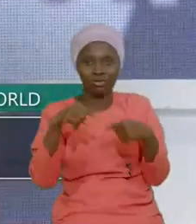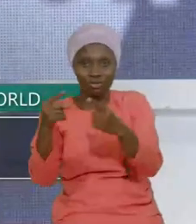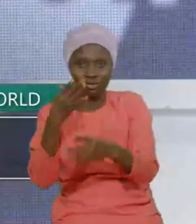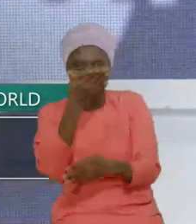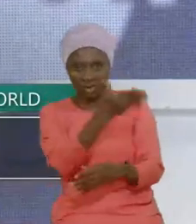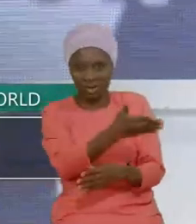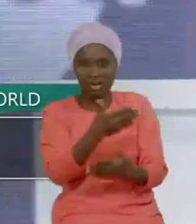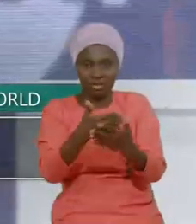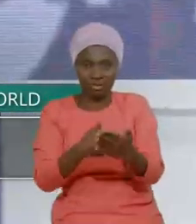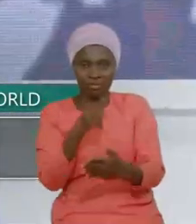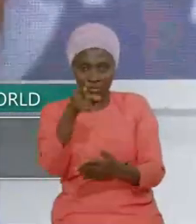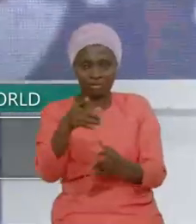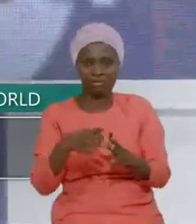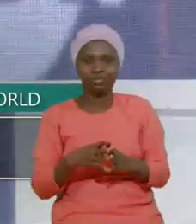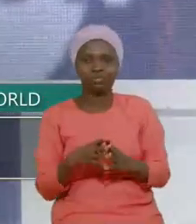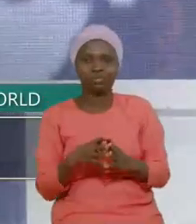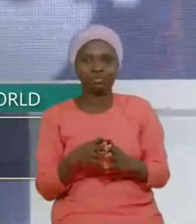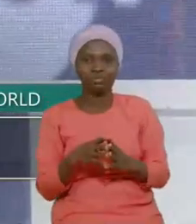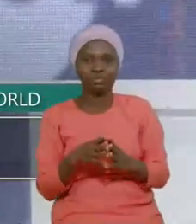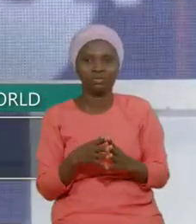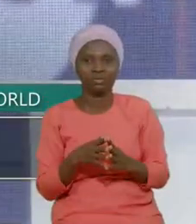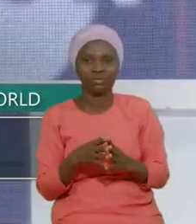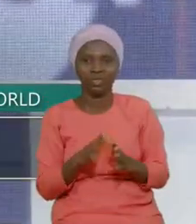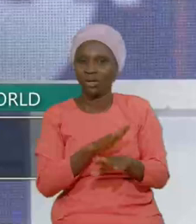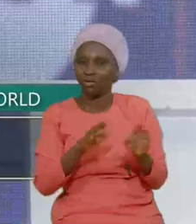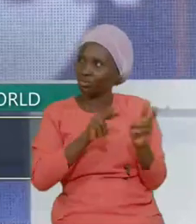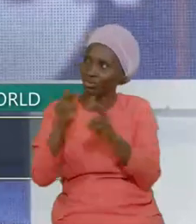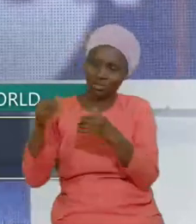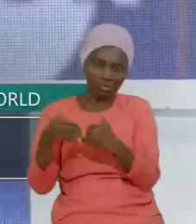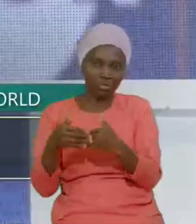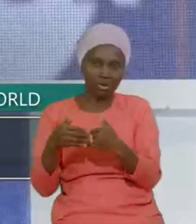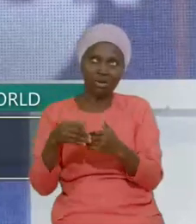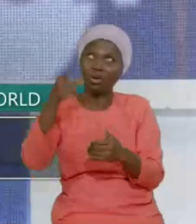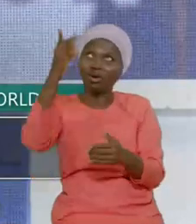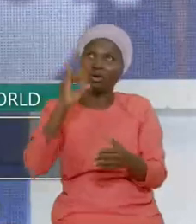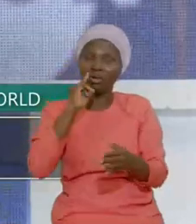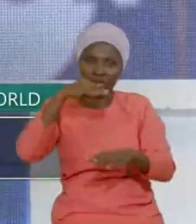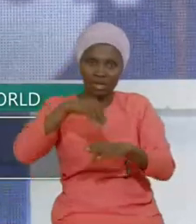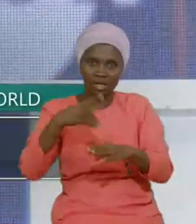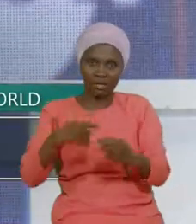Tout ce qui est là-bas et que tu veux donc faire des recherches, il a été là-bas avant toi.